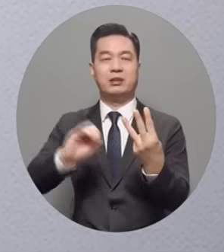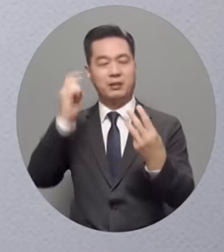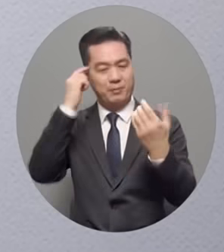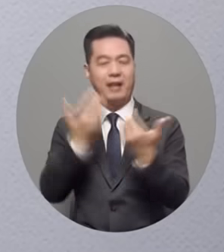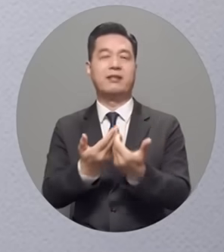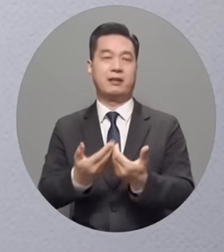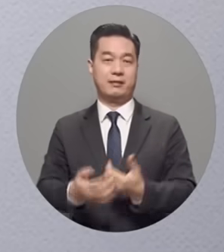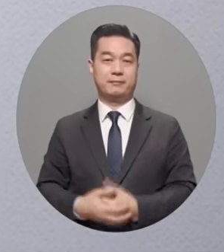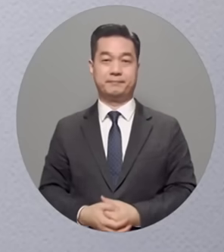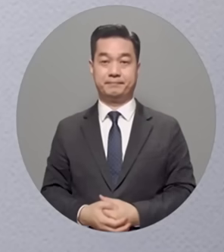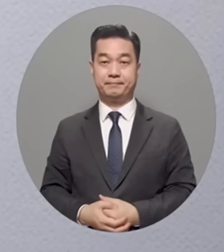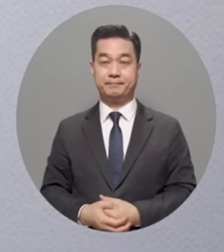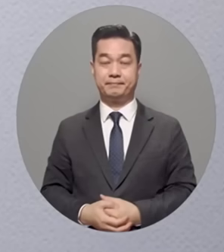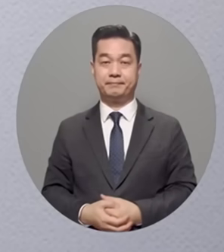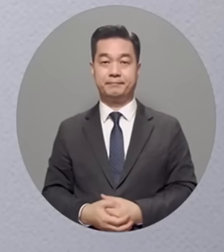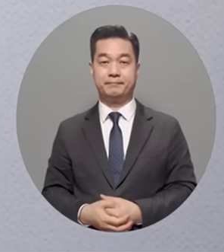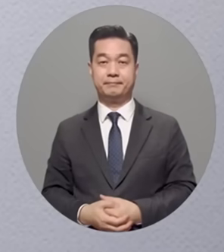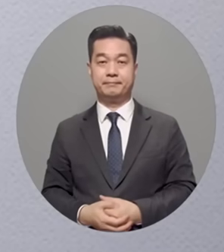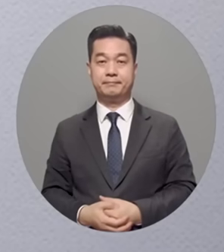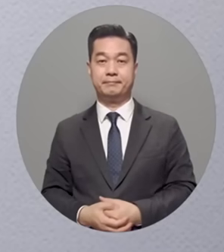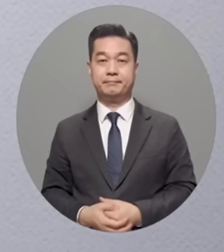응답했습니다. MBC 뉴스 구승훈입니다.